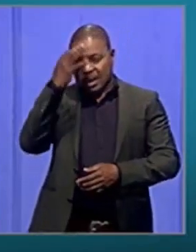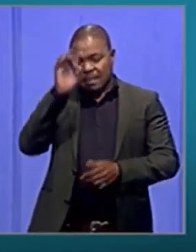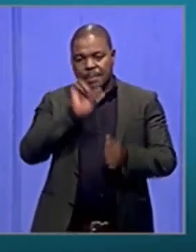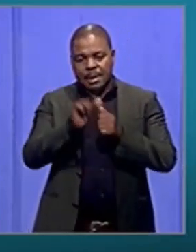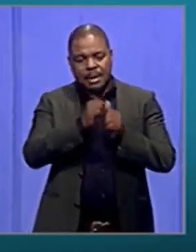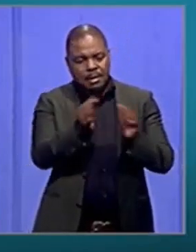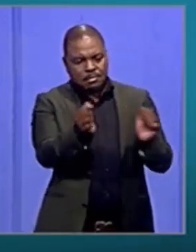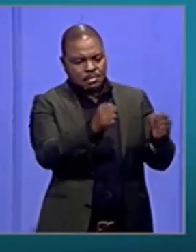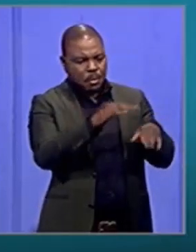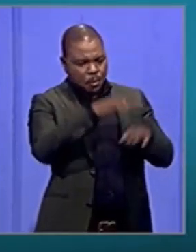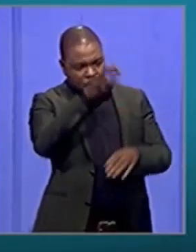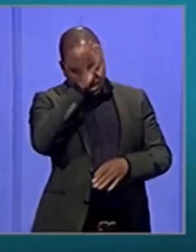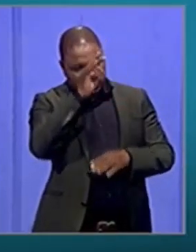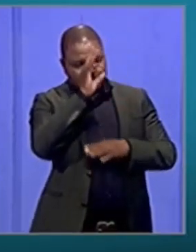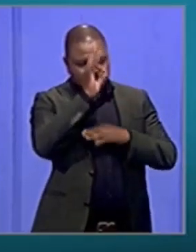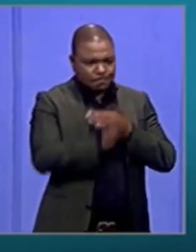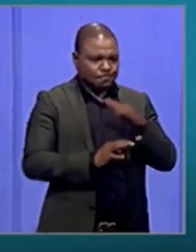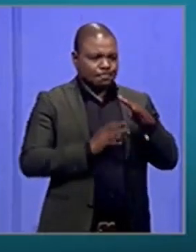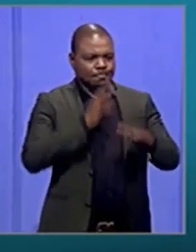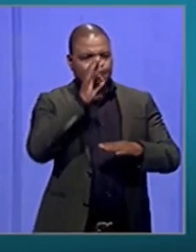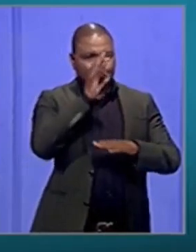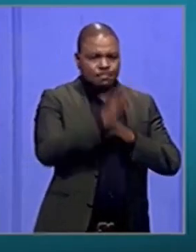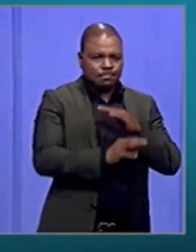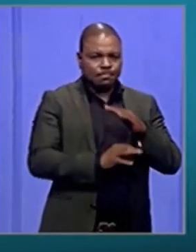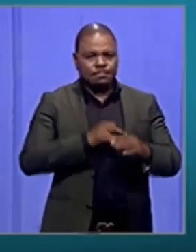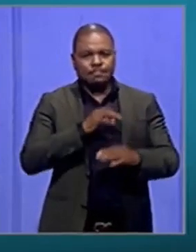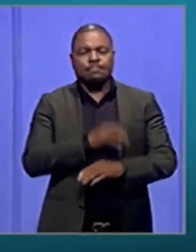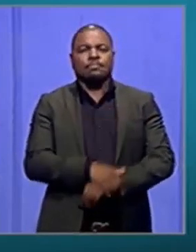sepodisi mo baaging bosigo le motshegare.